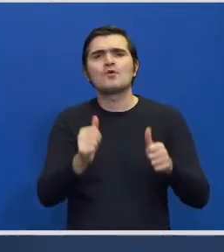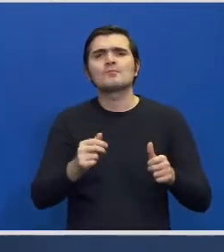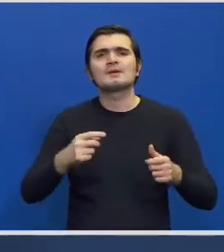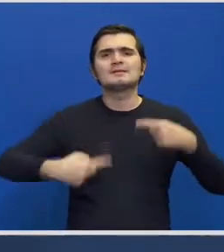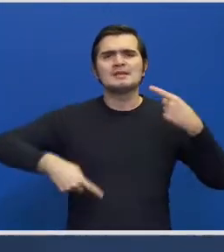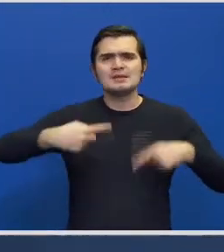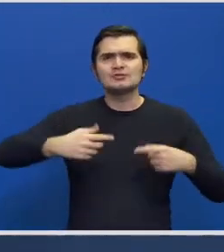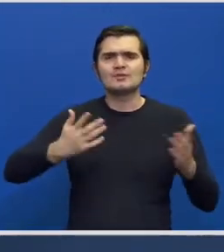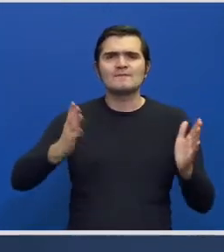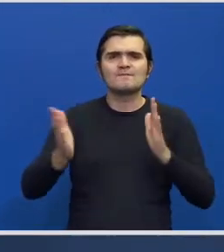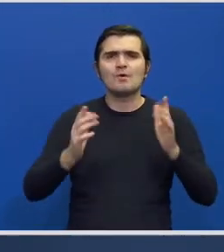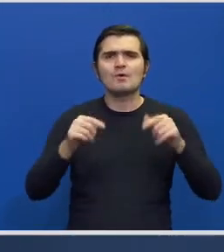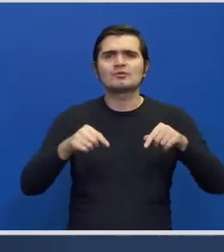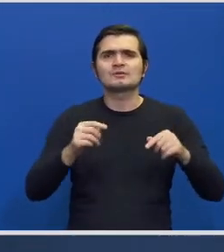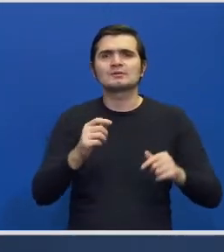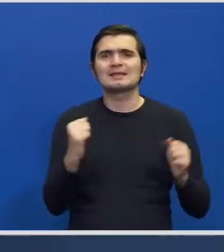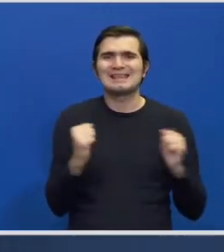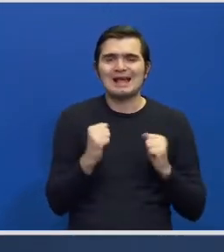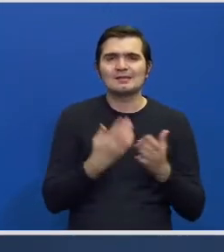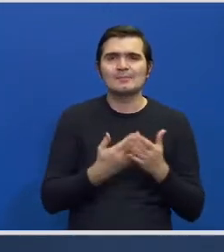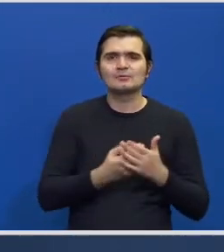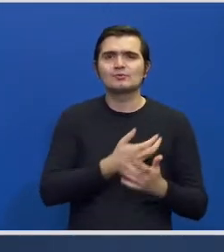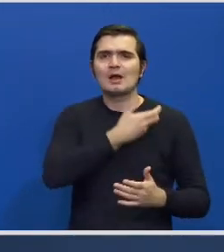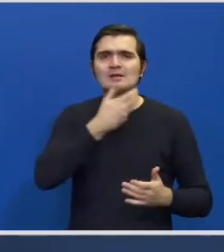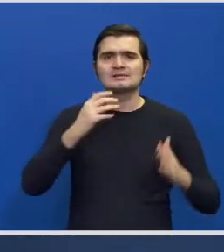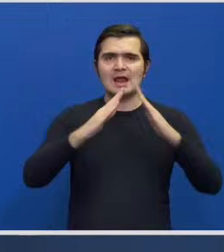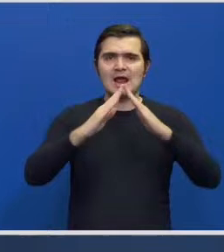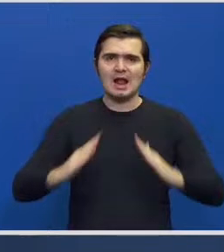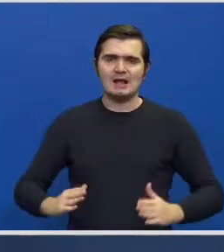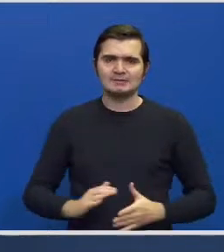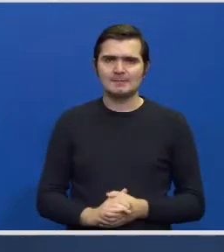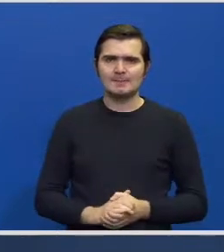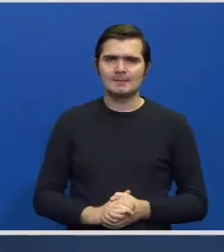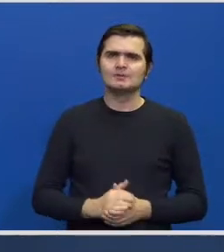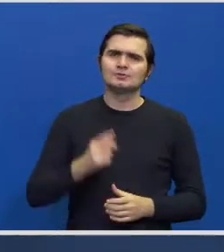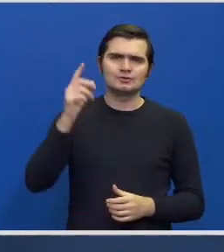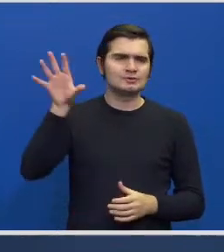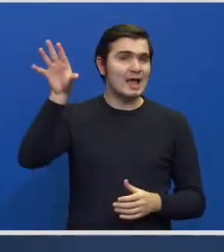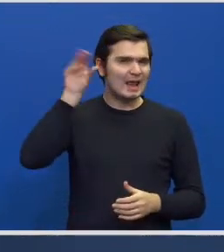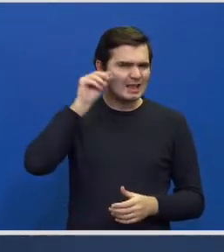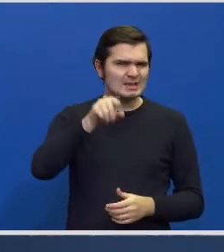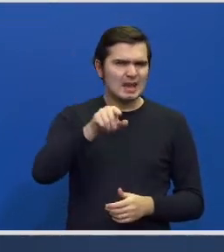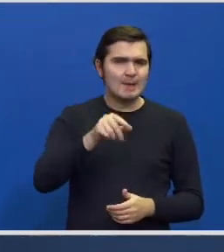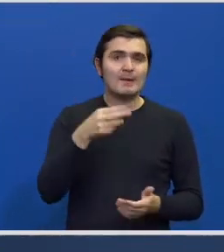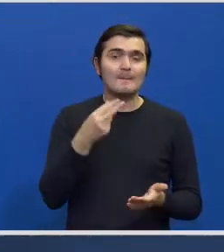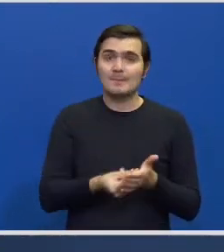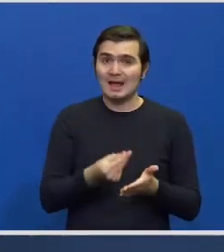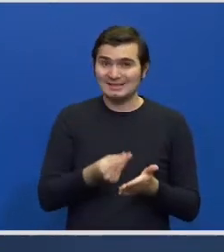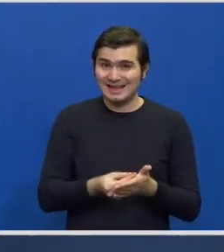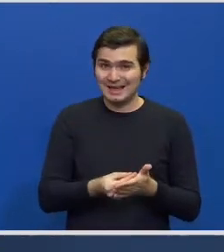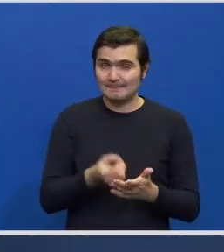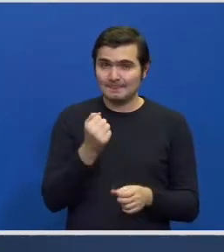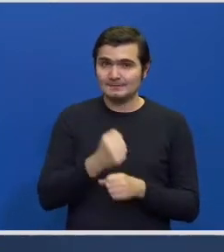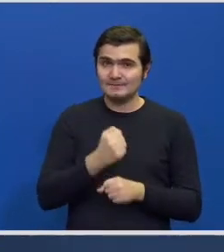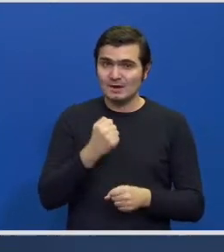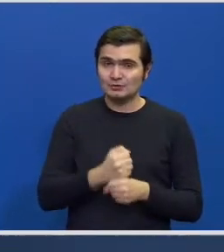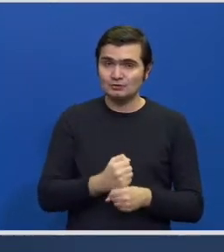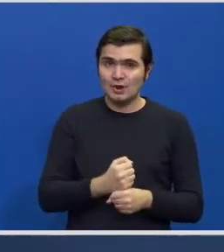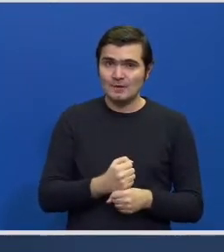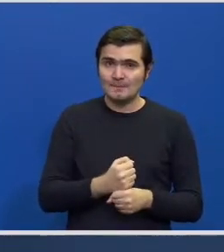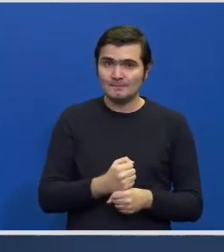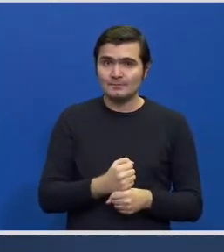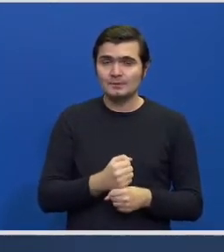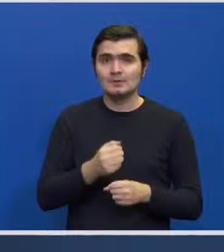utilizate în această perioadă de iarnă pentru încălzirea locuinței. De reținut că plățile se